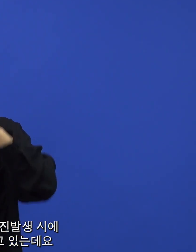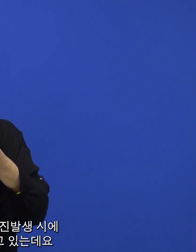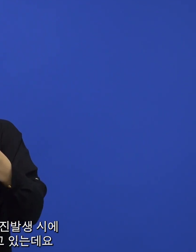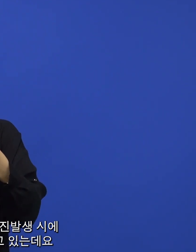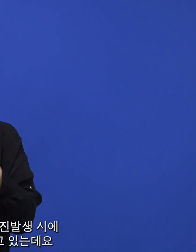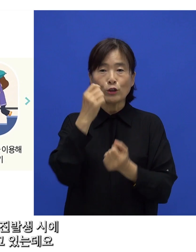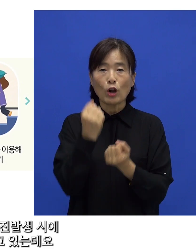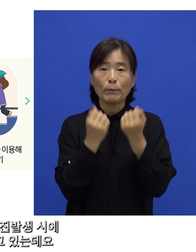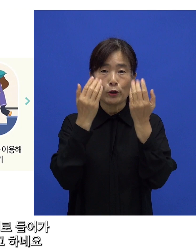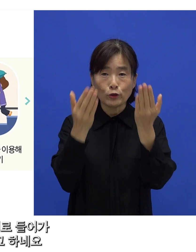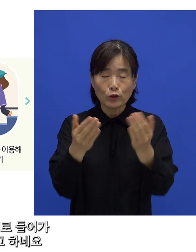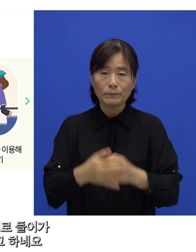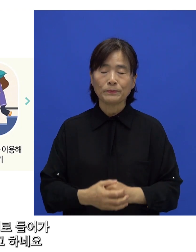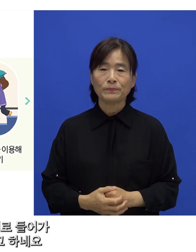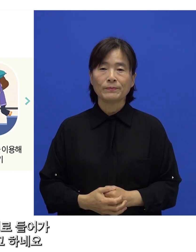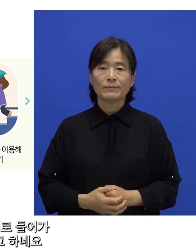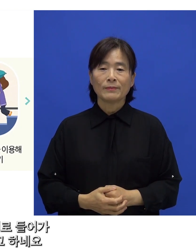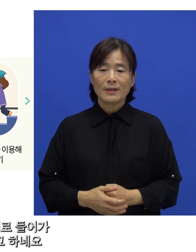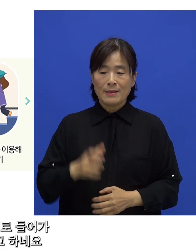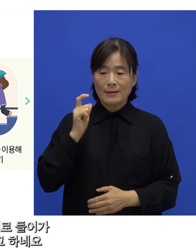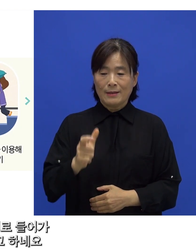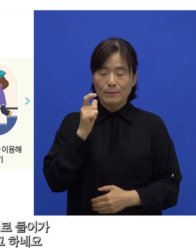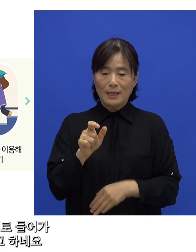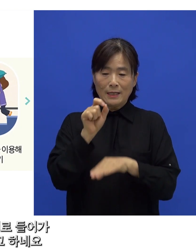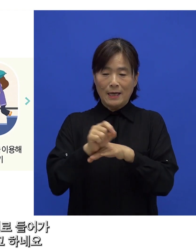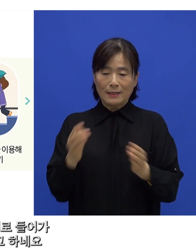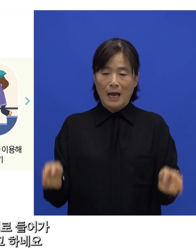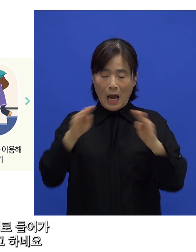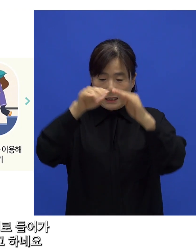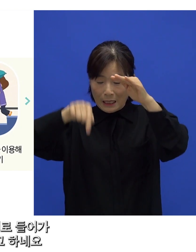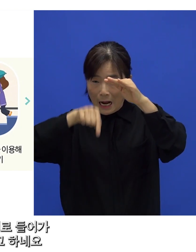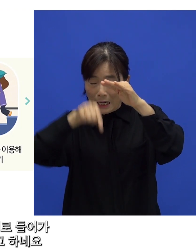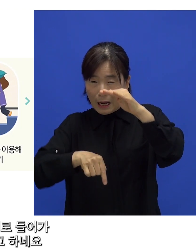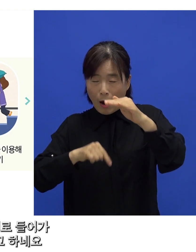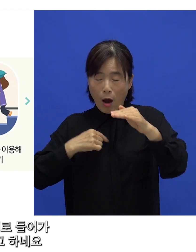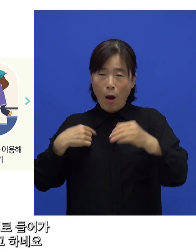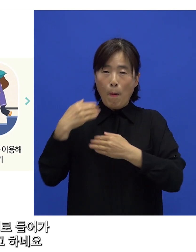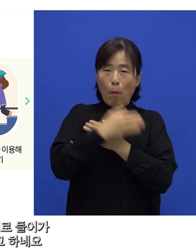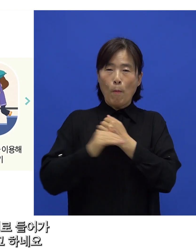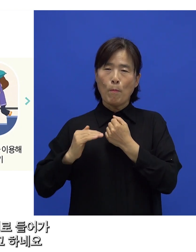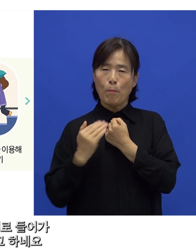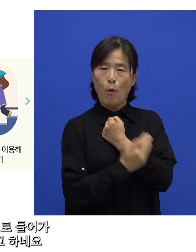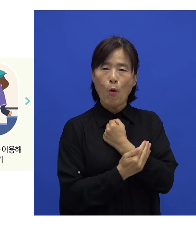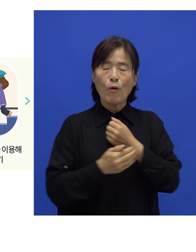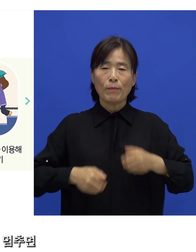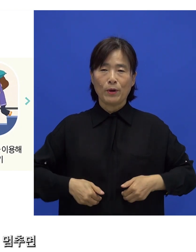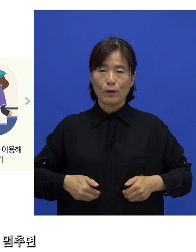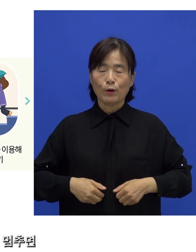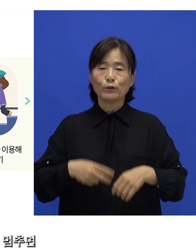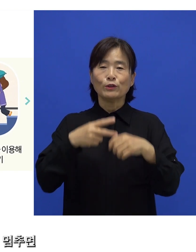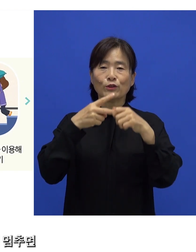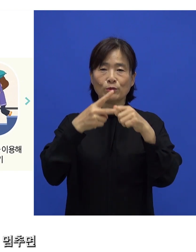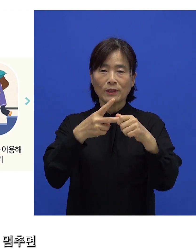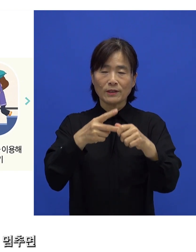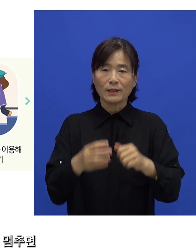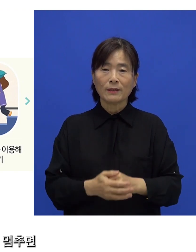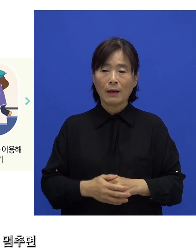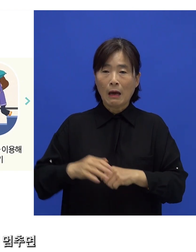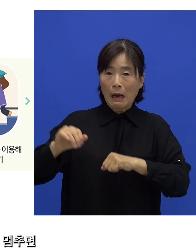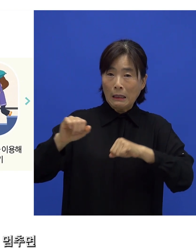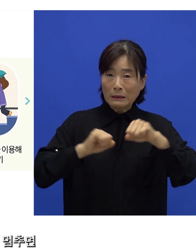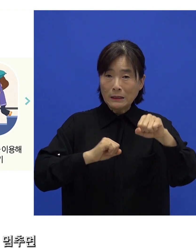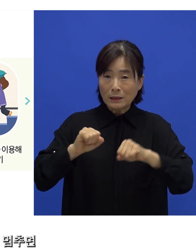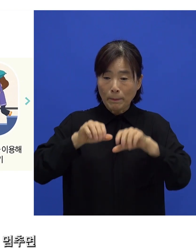알려주고 있는데요. 우선 튼튼한 탁자 아래로 들어가 몸을 보호해야 한다고 하네요. 두 번째는